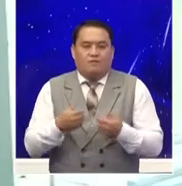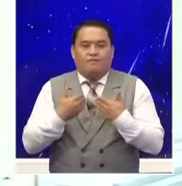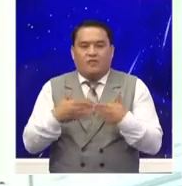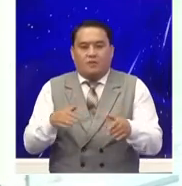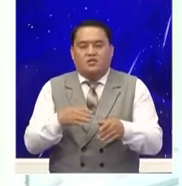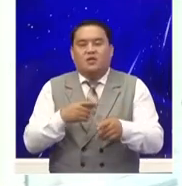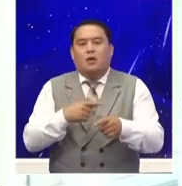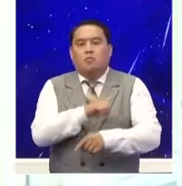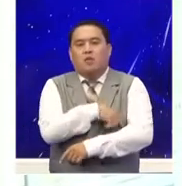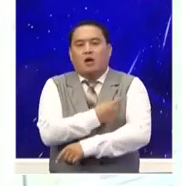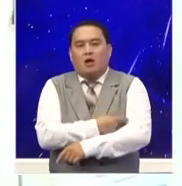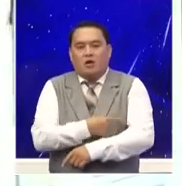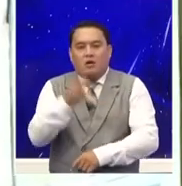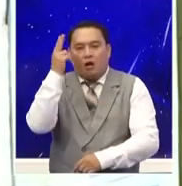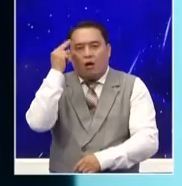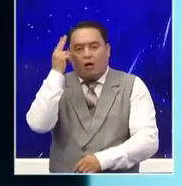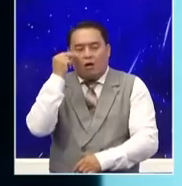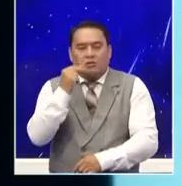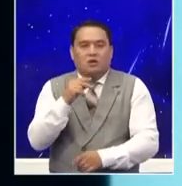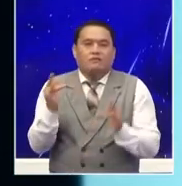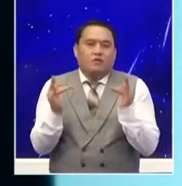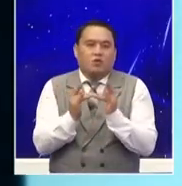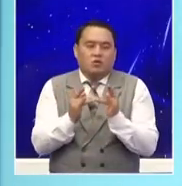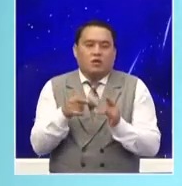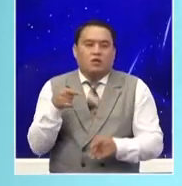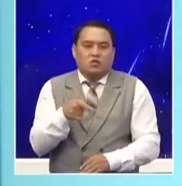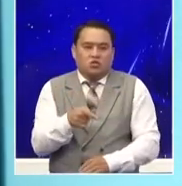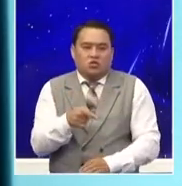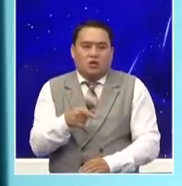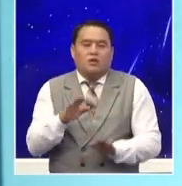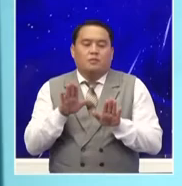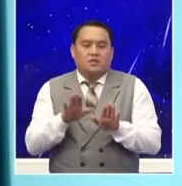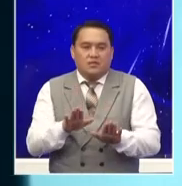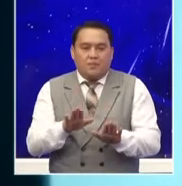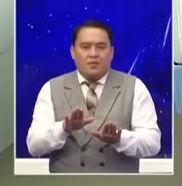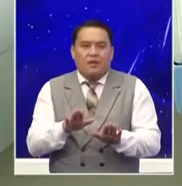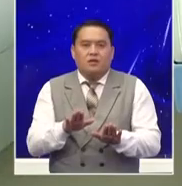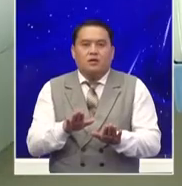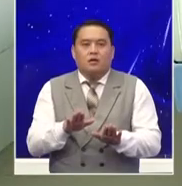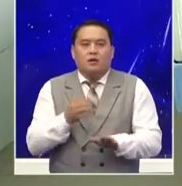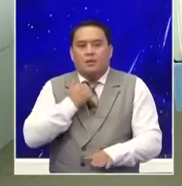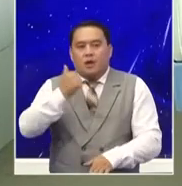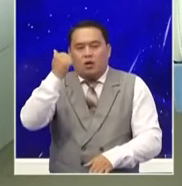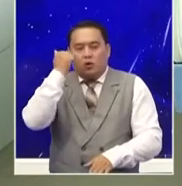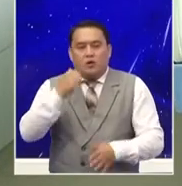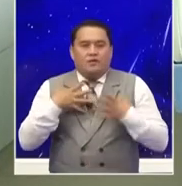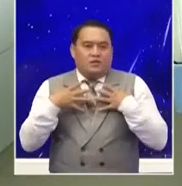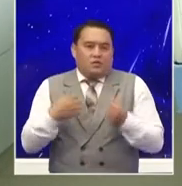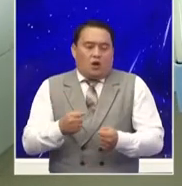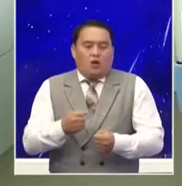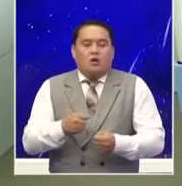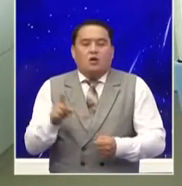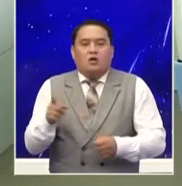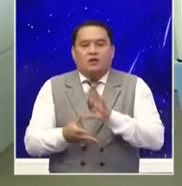из больниц. Количество инфекционных и провизорных коек снижено более чем на 1000 единиц. Как с благодарностью отмечают выздоровевшие, все